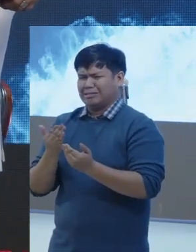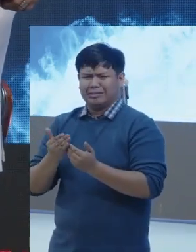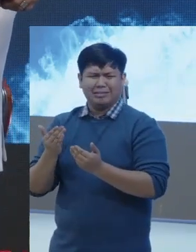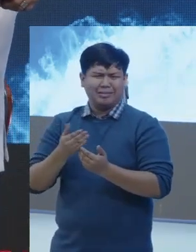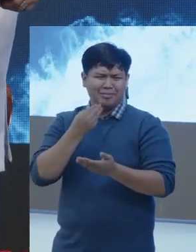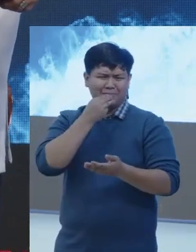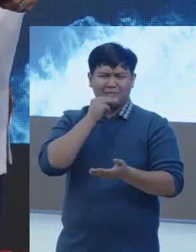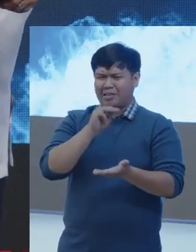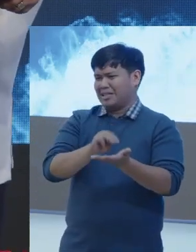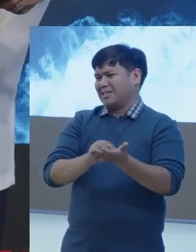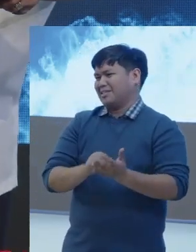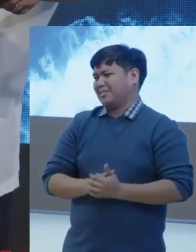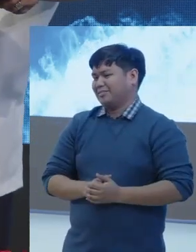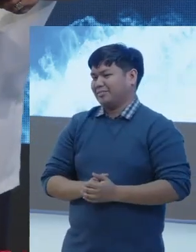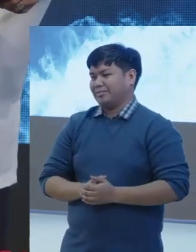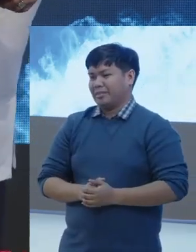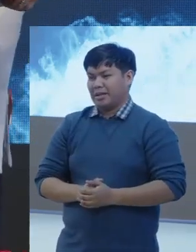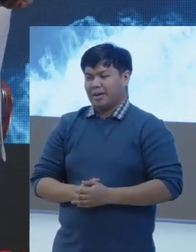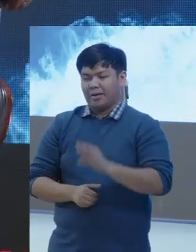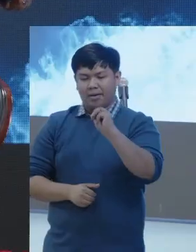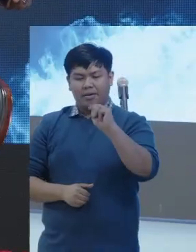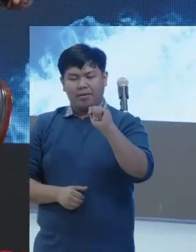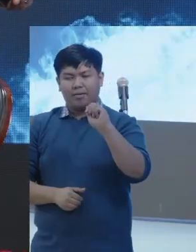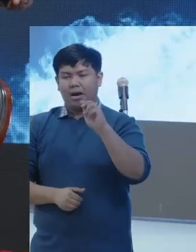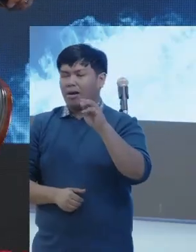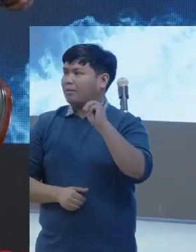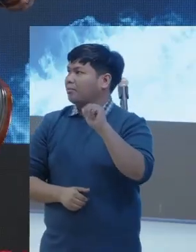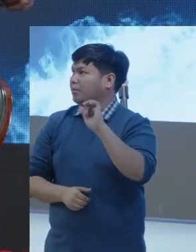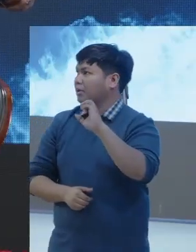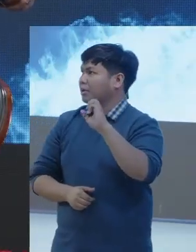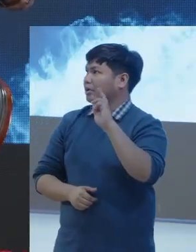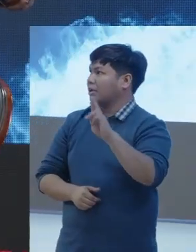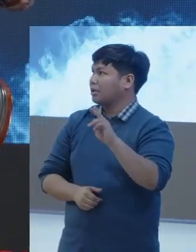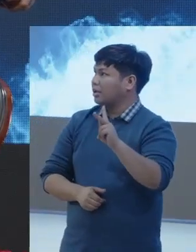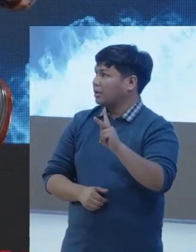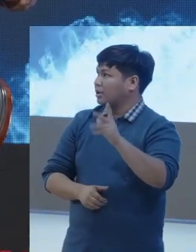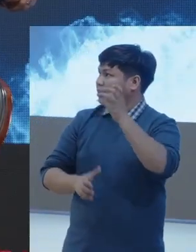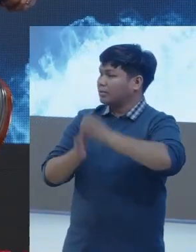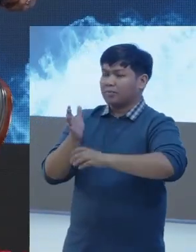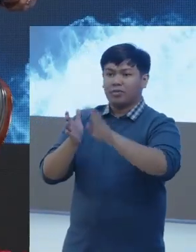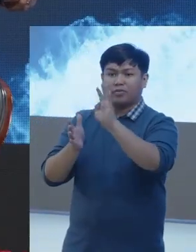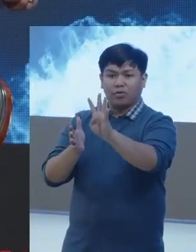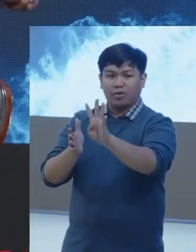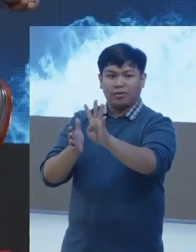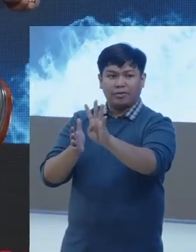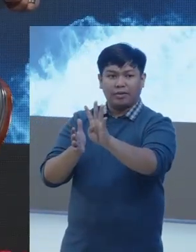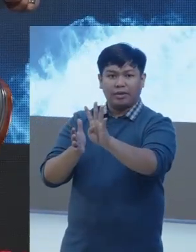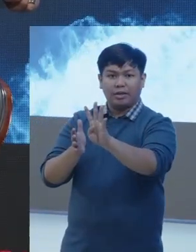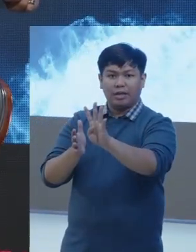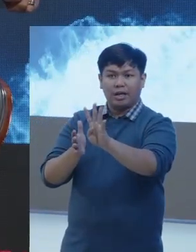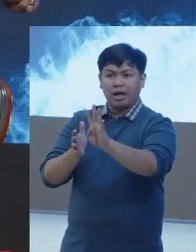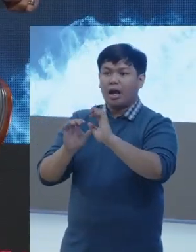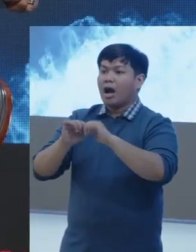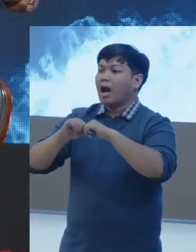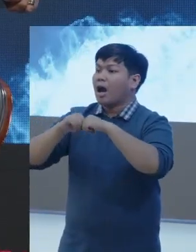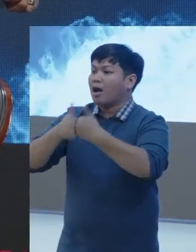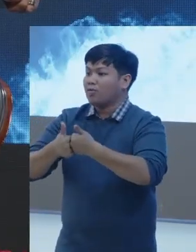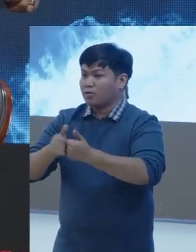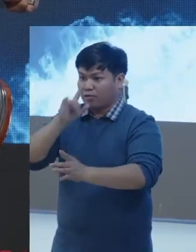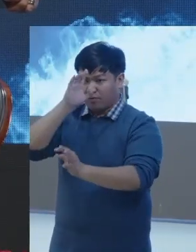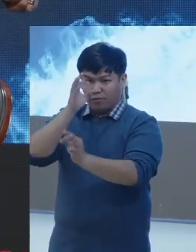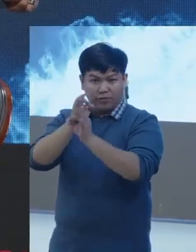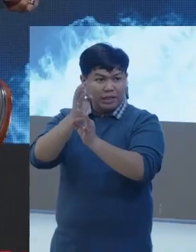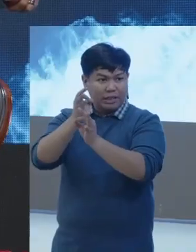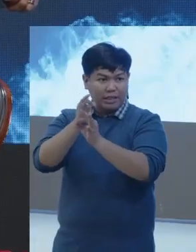Makikita natin sa Mark chapter 4 verses 26 to 29, ang paliwanag ng Panginoon kung paano umuusbong ang faith sa puso